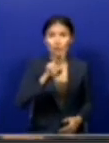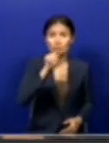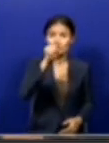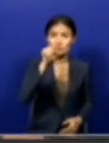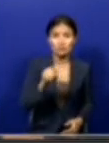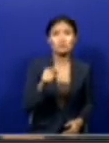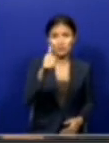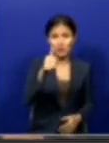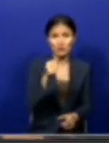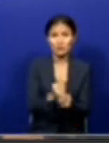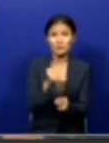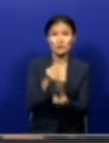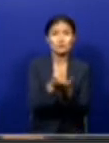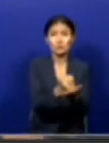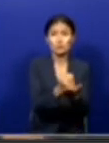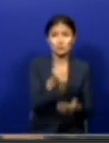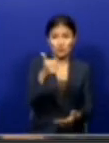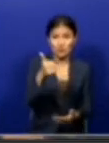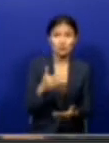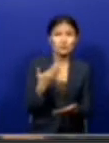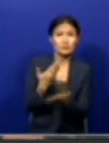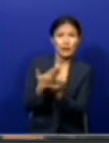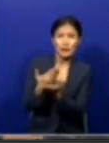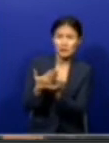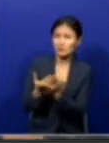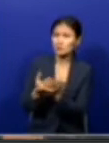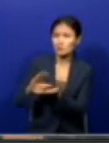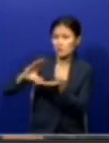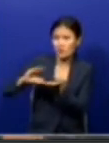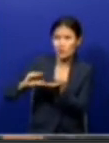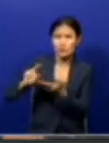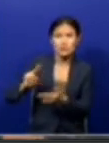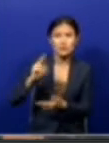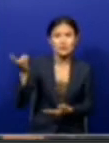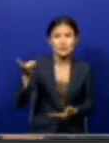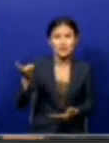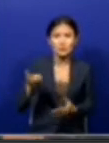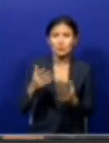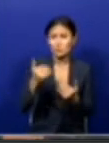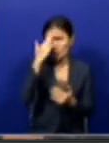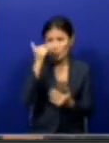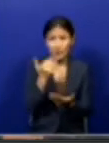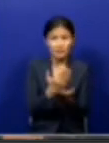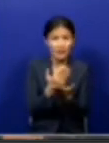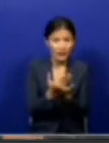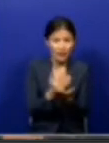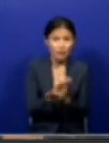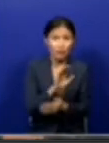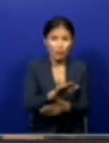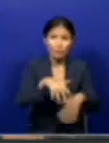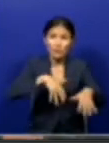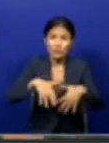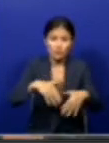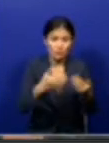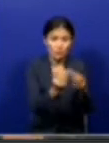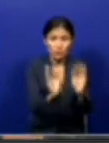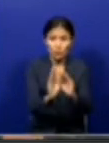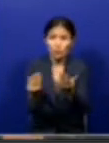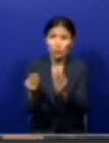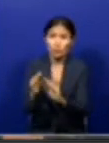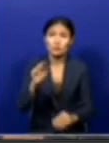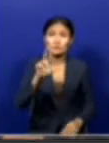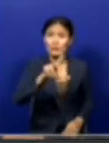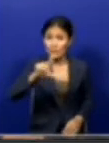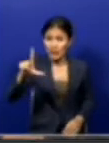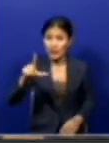ว่าเป็นไปได้ครับและใช้เงินไม่เยอะครับเพราะหนี้3ล้านกว่าครัวเรือนของพี่น้องเกษตรกรเนี่ยผมดูแล้วเนี่ยประ